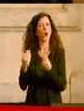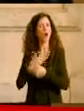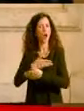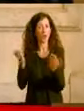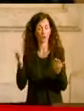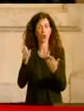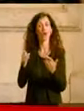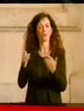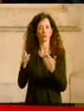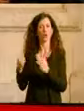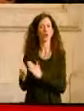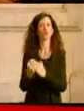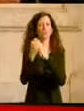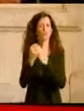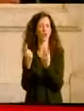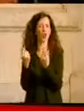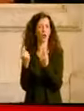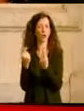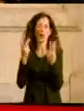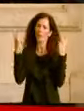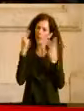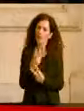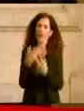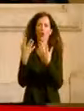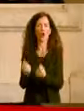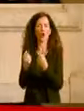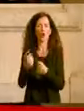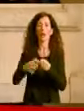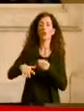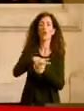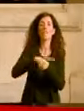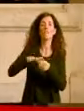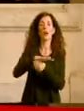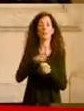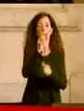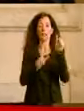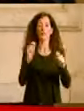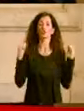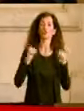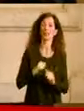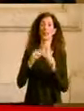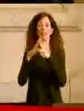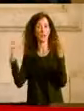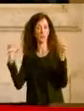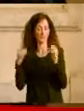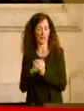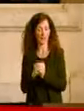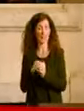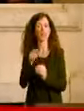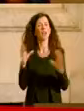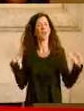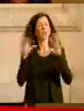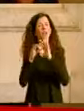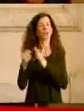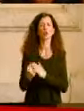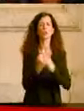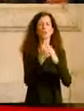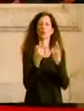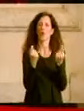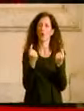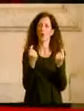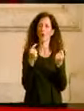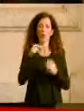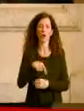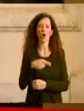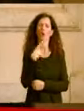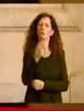sostegno economico concreto alle famiglie, cittadini e imprese? E a proposito di sostegni economici, Presidente, oggi si è tanto parlato di